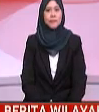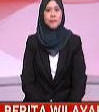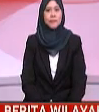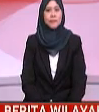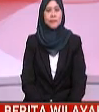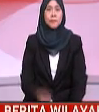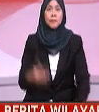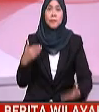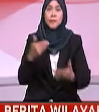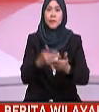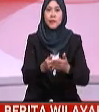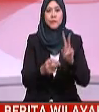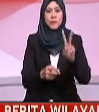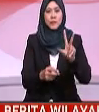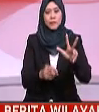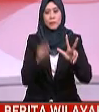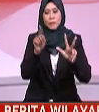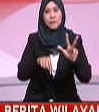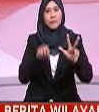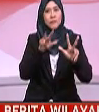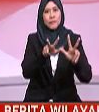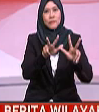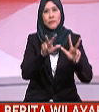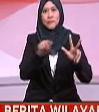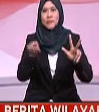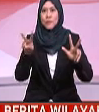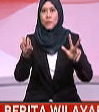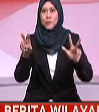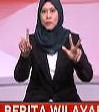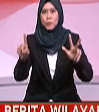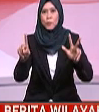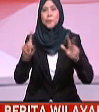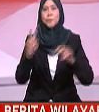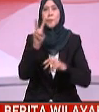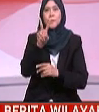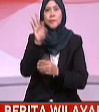Sehingga 23 Mac 2021, seramai